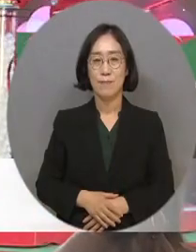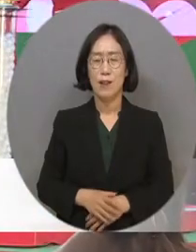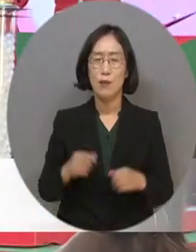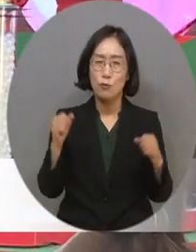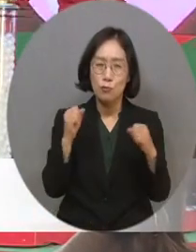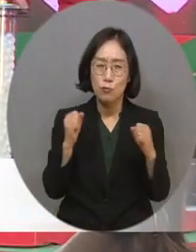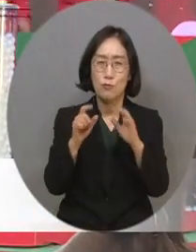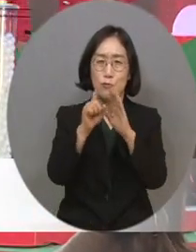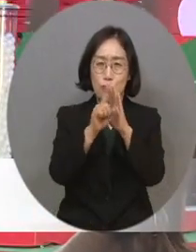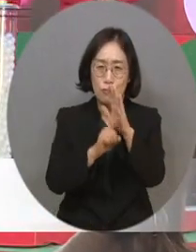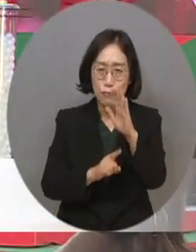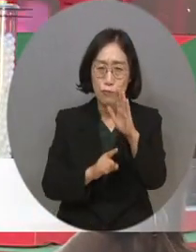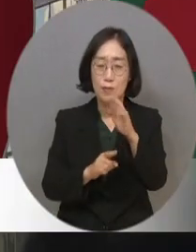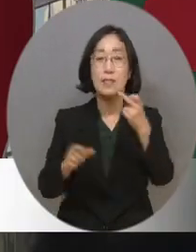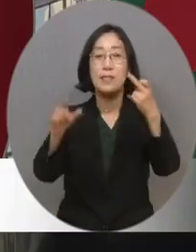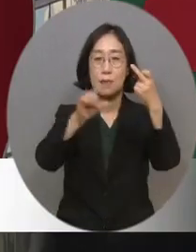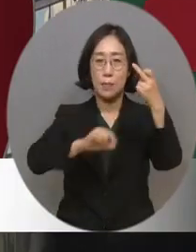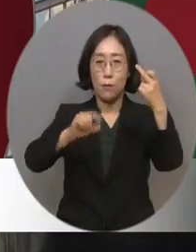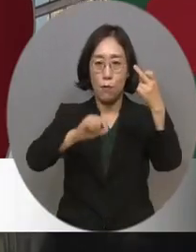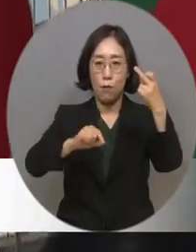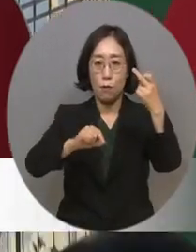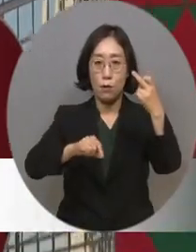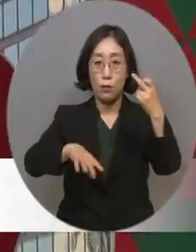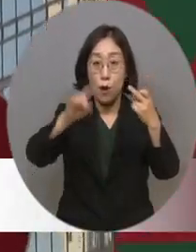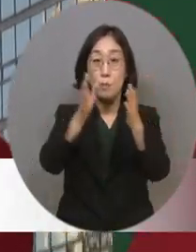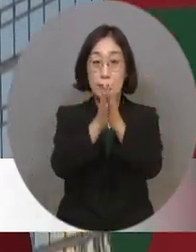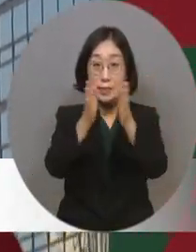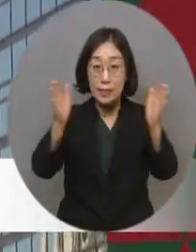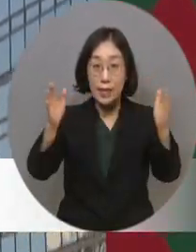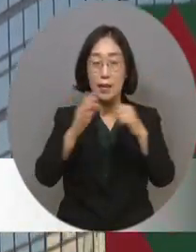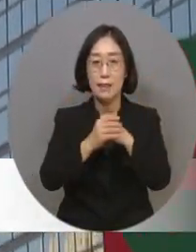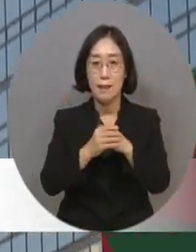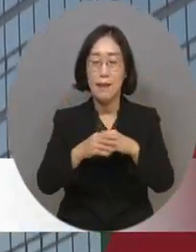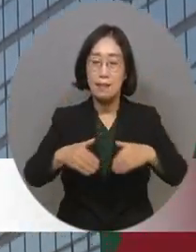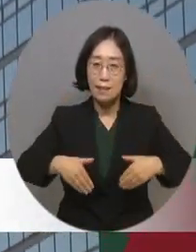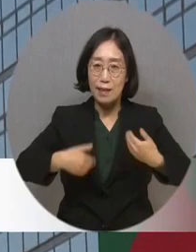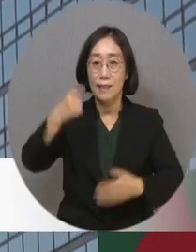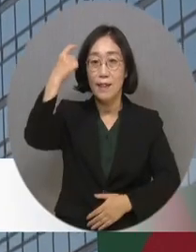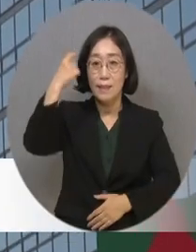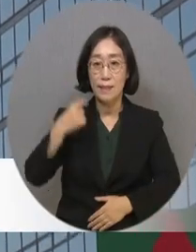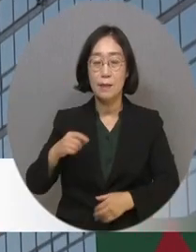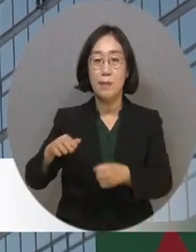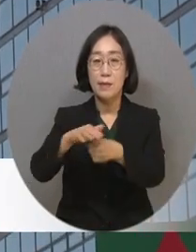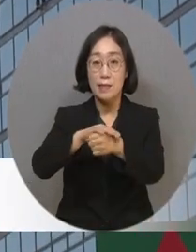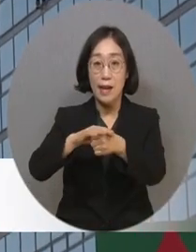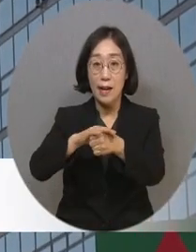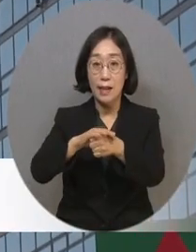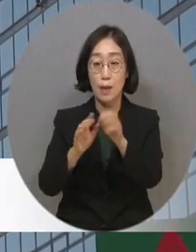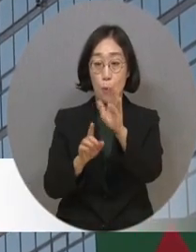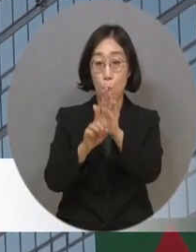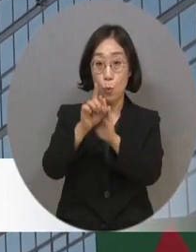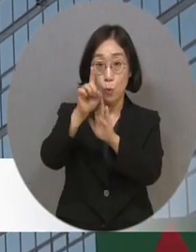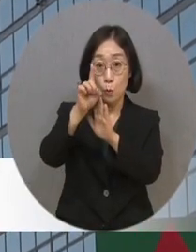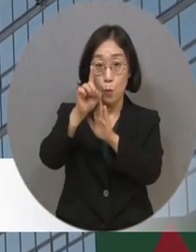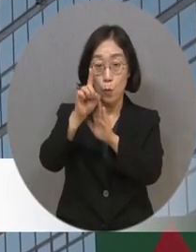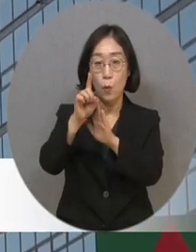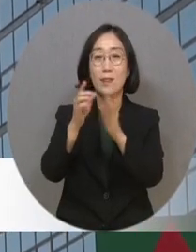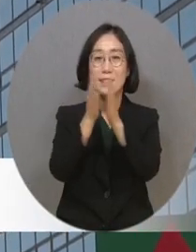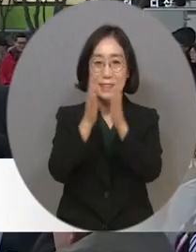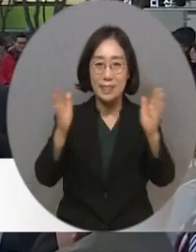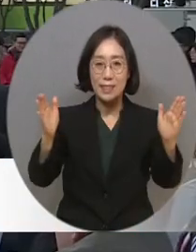차가운 겨울을 알리는 12월, 그 출발점에 따뜻함을 가득 채우는 사랑의 온도탑이 환하게